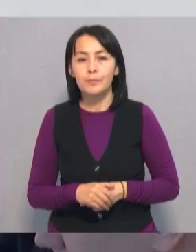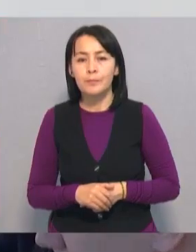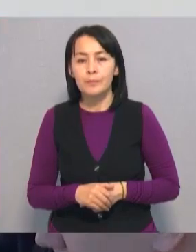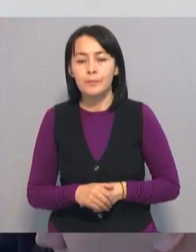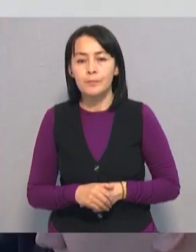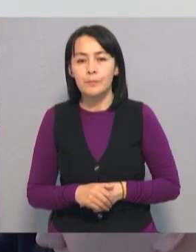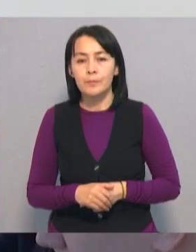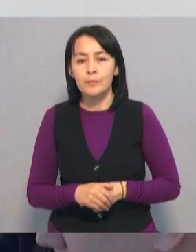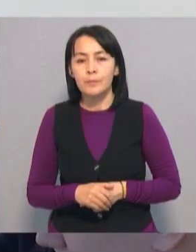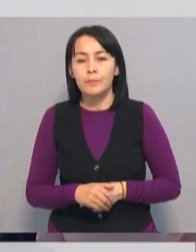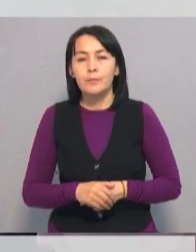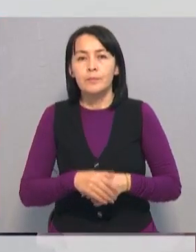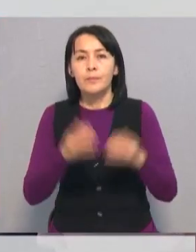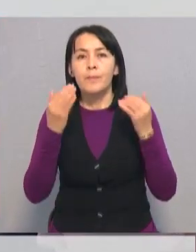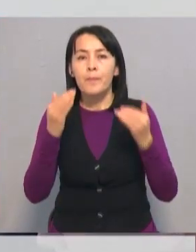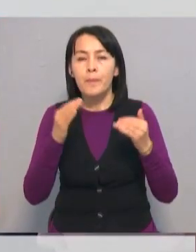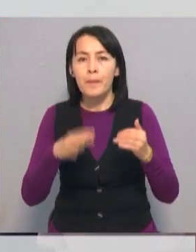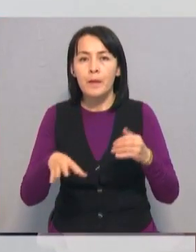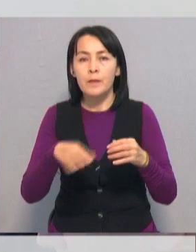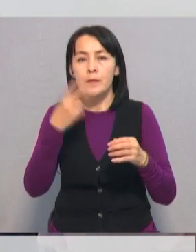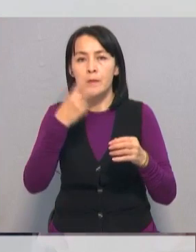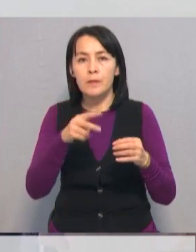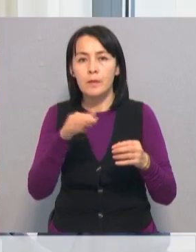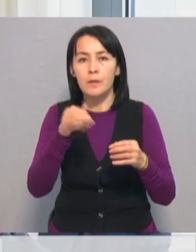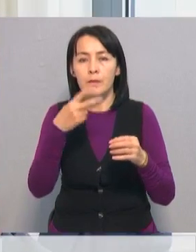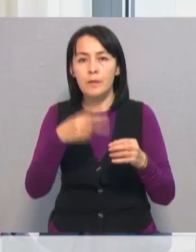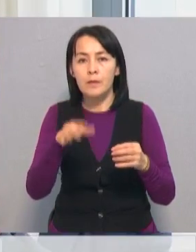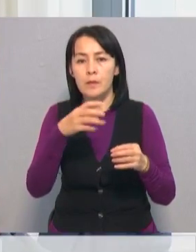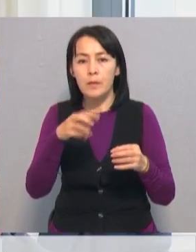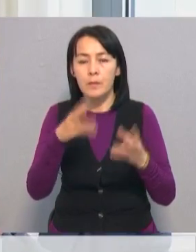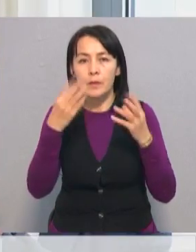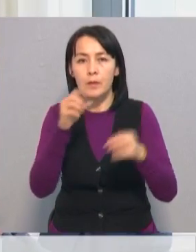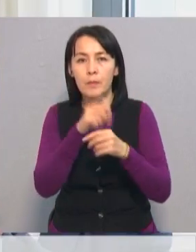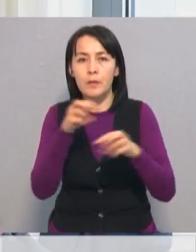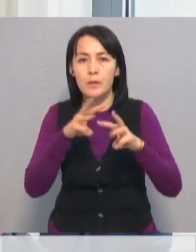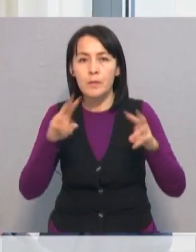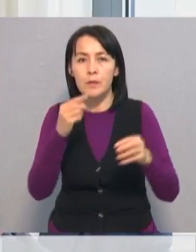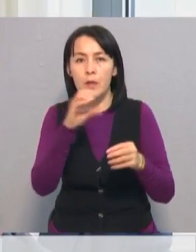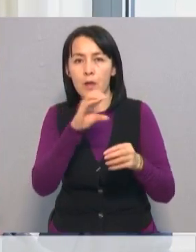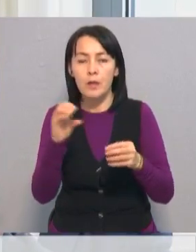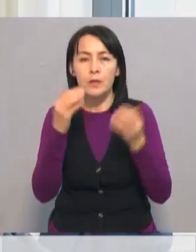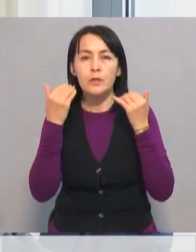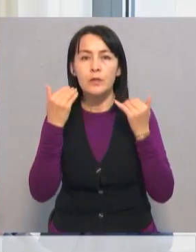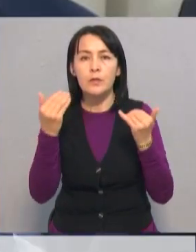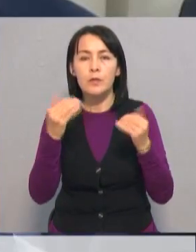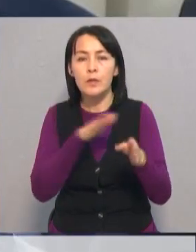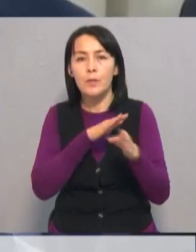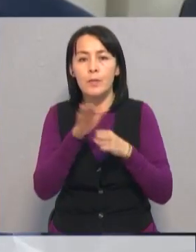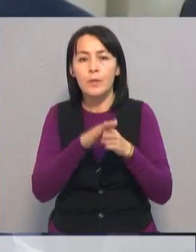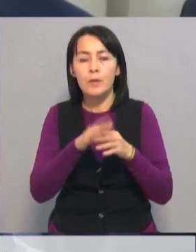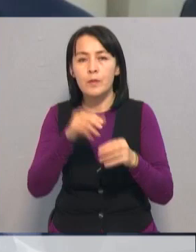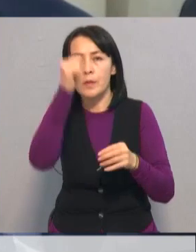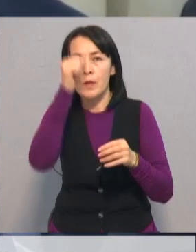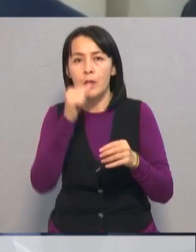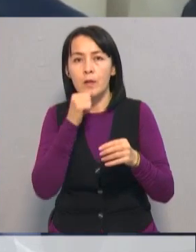вопросам на территории республики с 20 февраля по 20 марта по приказу министра по чрезвычайным ситуациям проводится